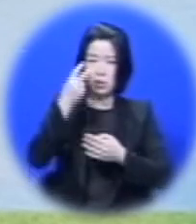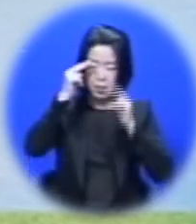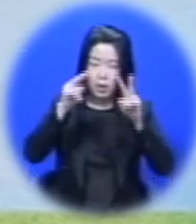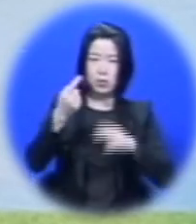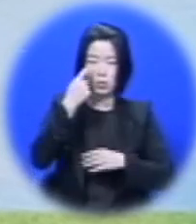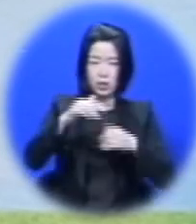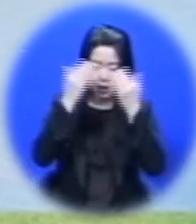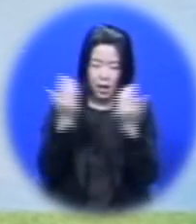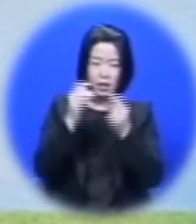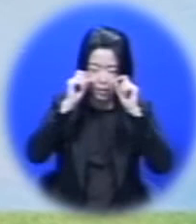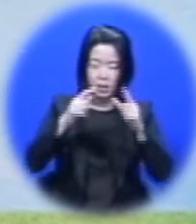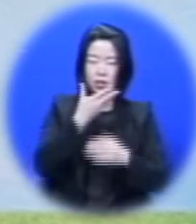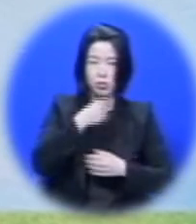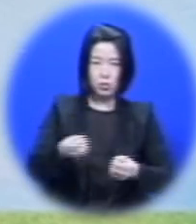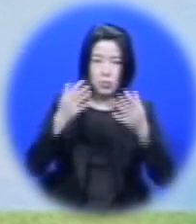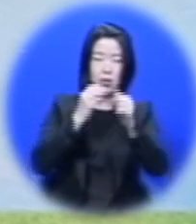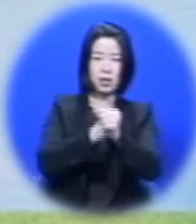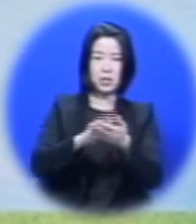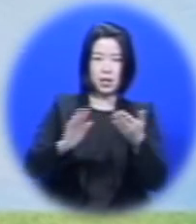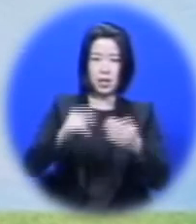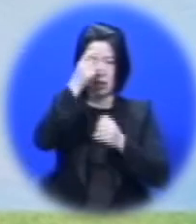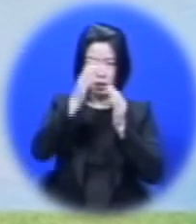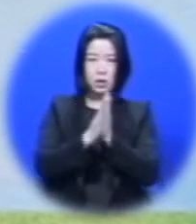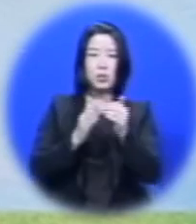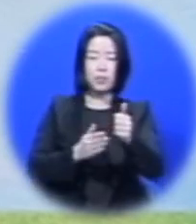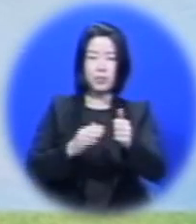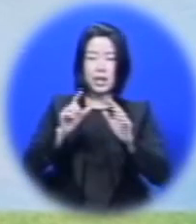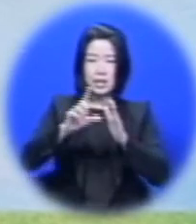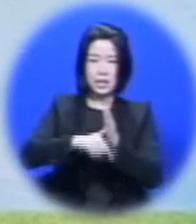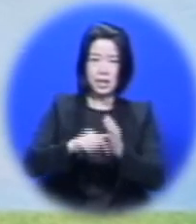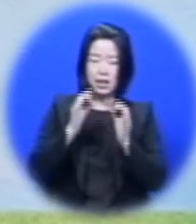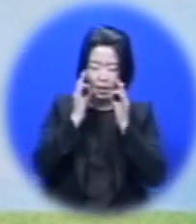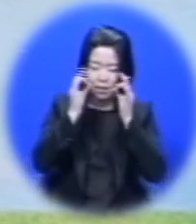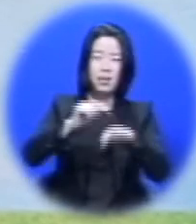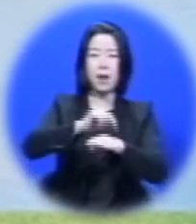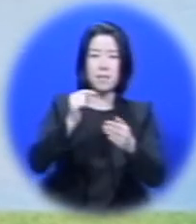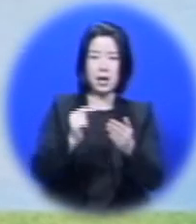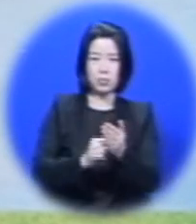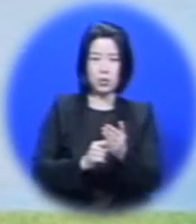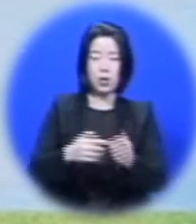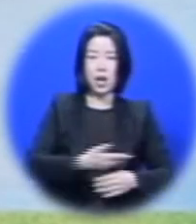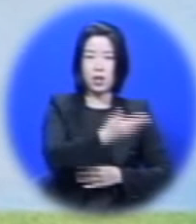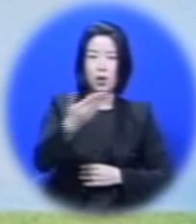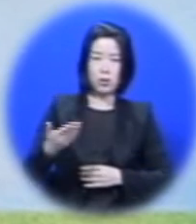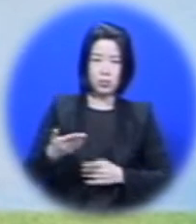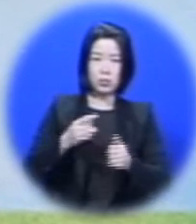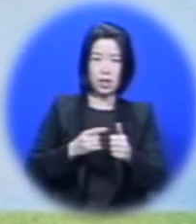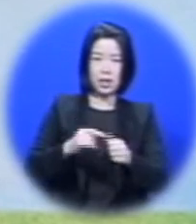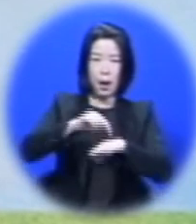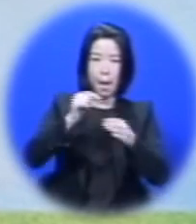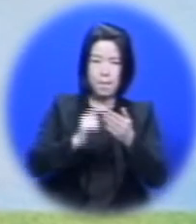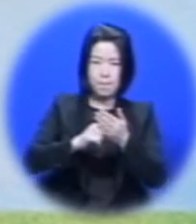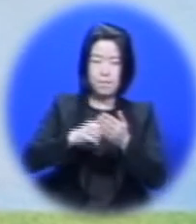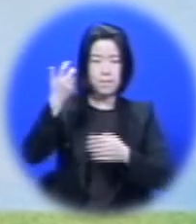다 뜨이시기를 축복합니다. 기도합시다. 이 시간에 우리 간절한 마음으로 여러분의 심령의